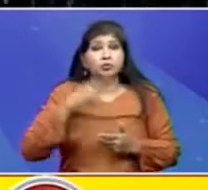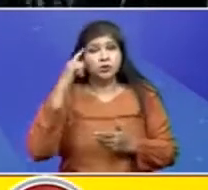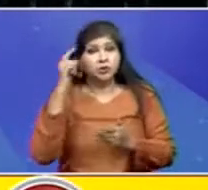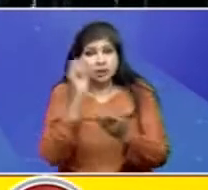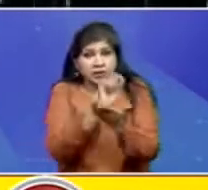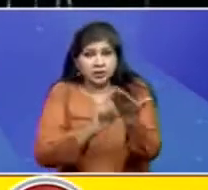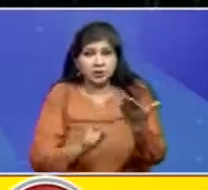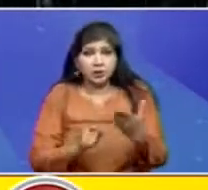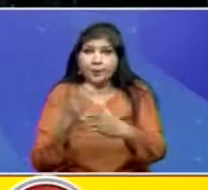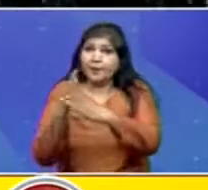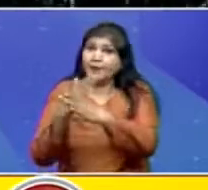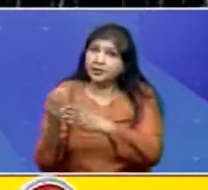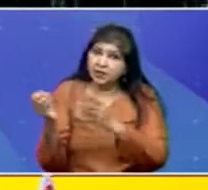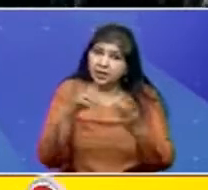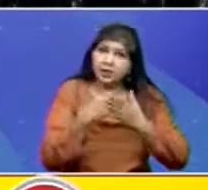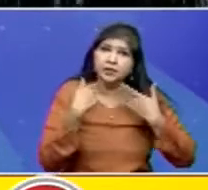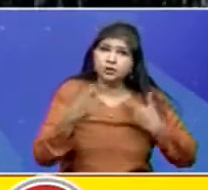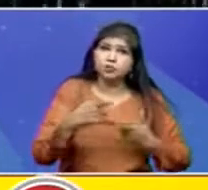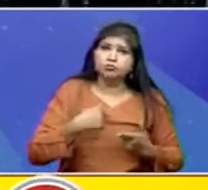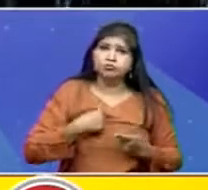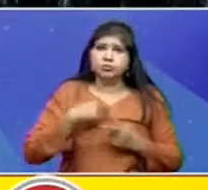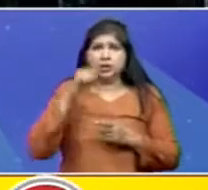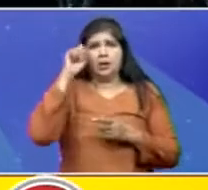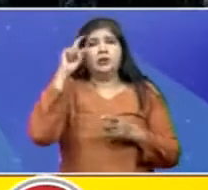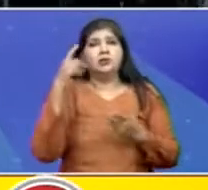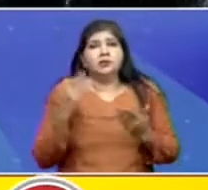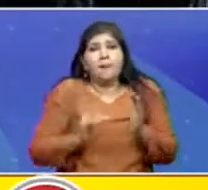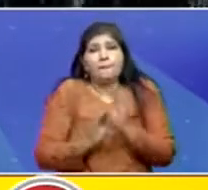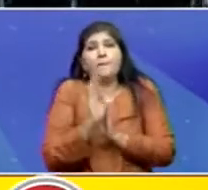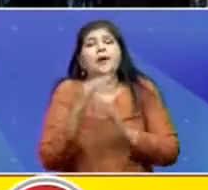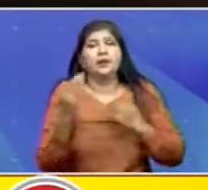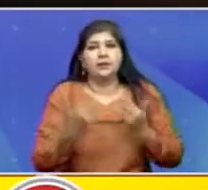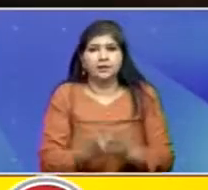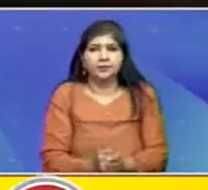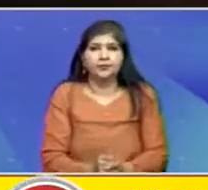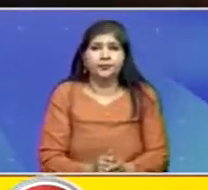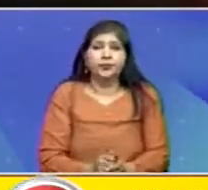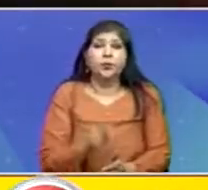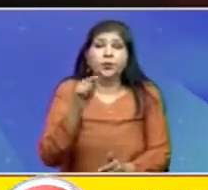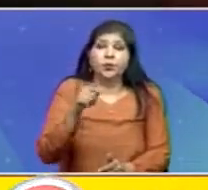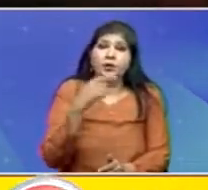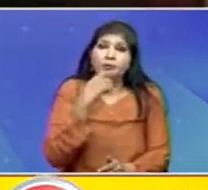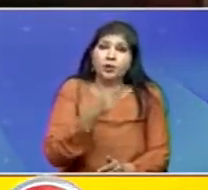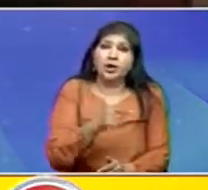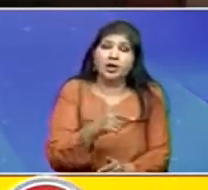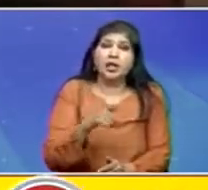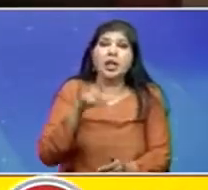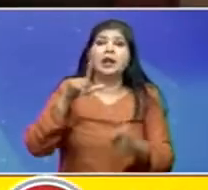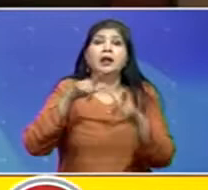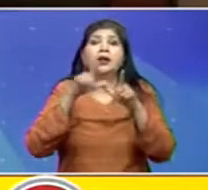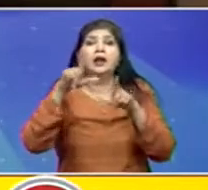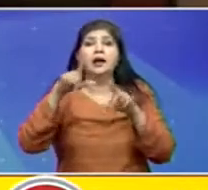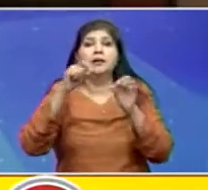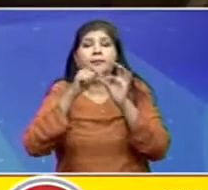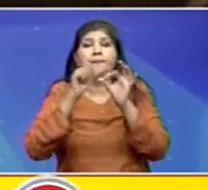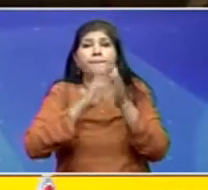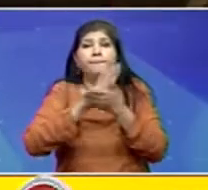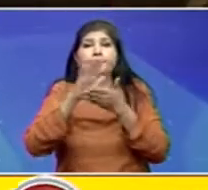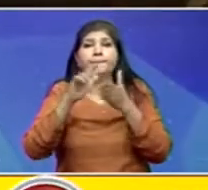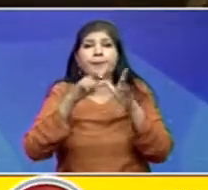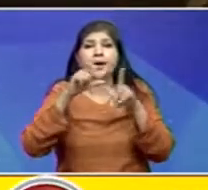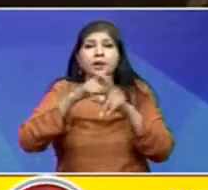लिखा है जो उनकी जिग्यासा को और बढ़ाने वाली थी जैसे उन्होंने लालबारू शास्त्री जी का वो